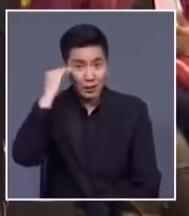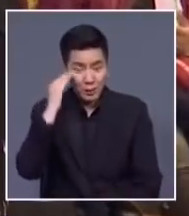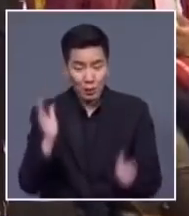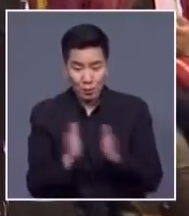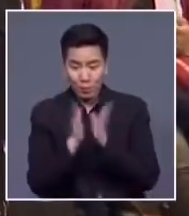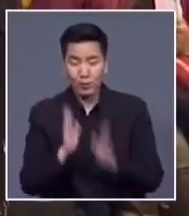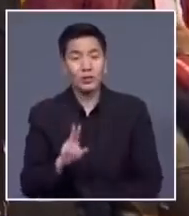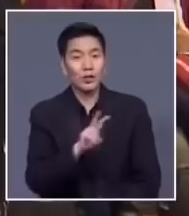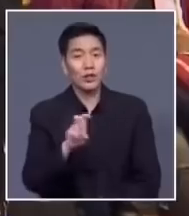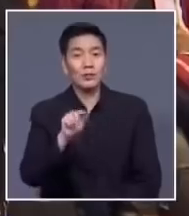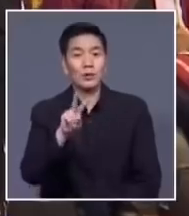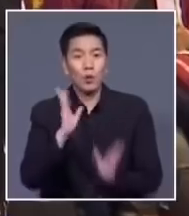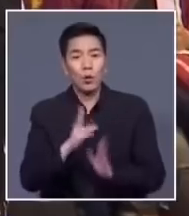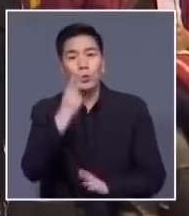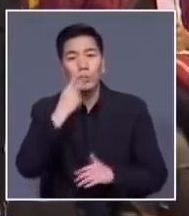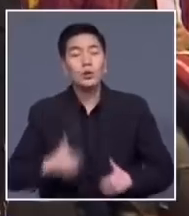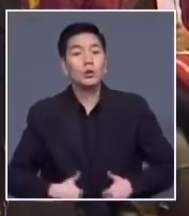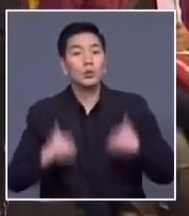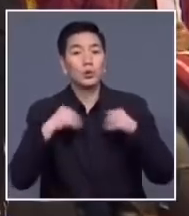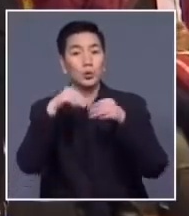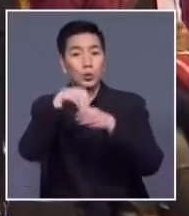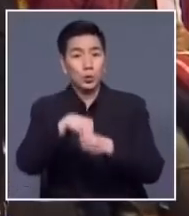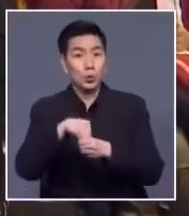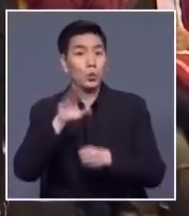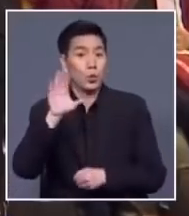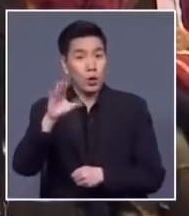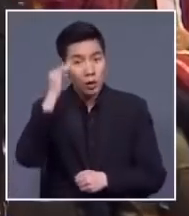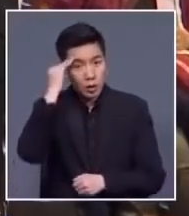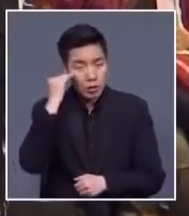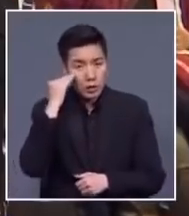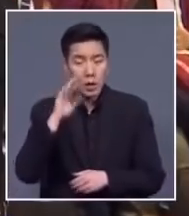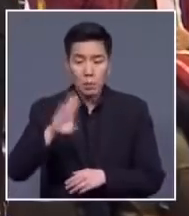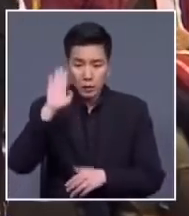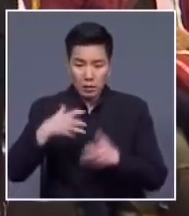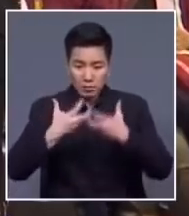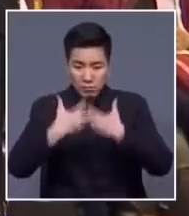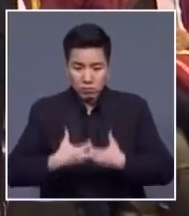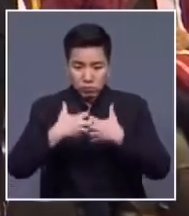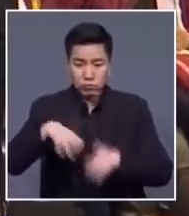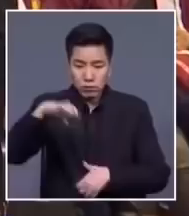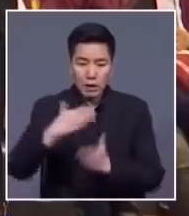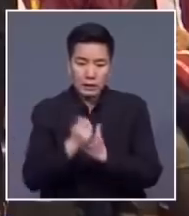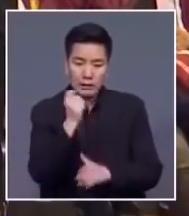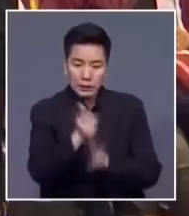222ชีวิตนี้นะครับไปดูชีวิตความเป็นอยู่ของพวกเขาไปกันที่โรงงานเลยนะครับว่าทำไมนายจ้างเกาหลีถึงชื่นชอบพี่น้องแรงงานไ